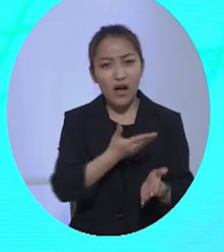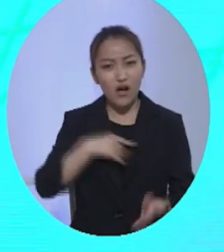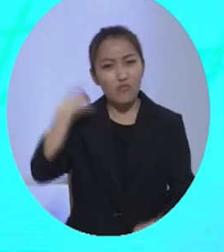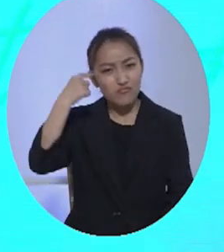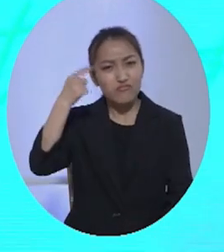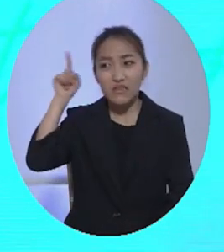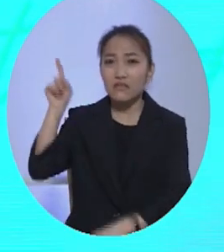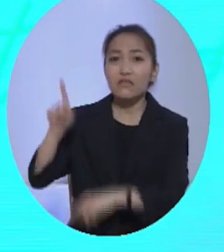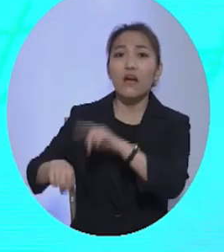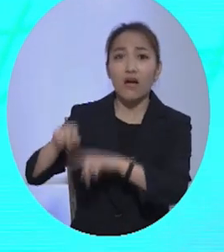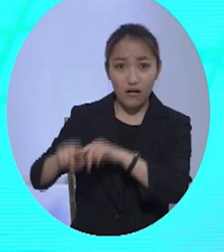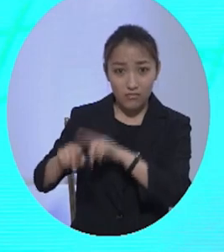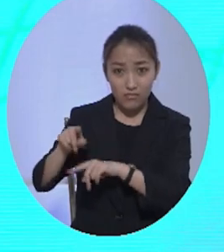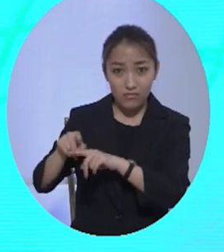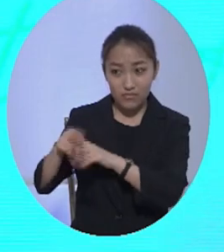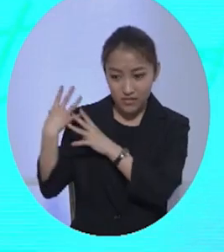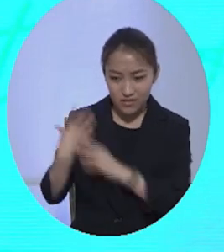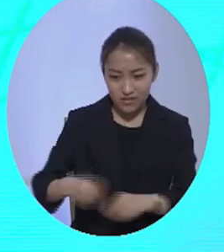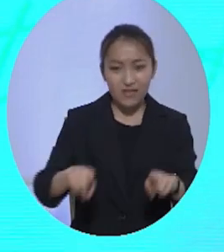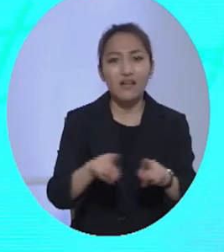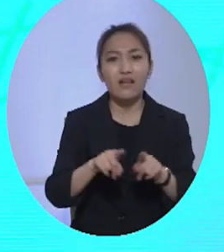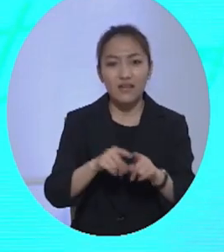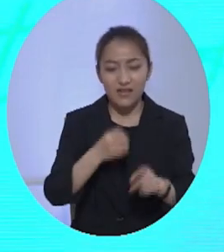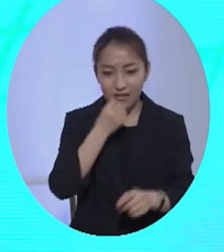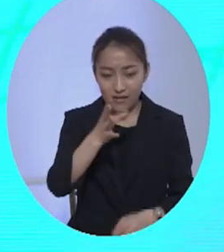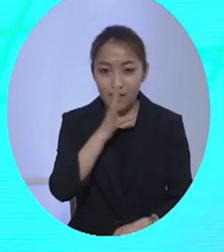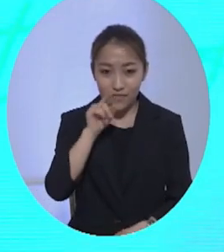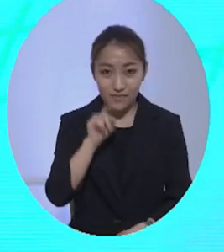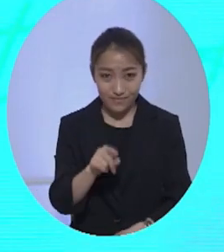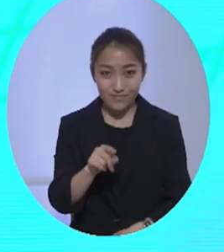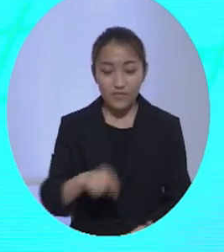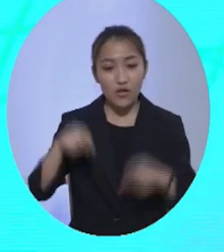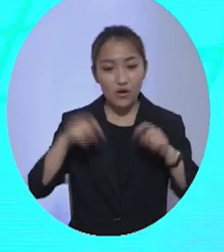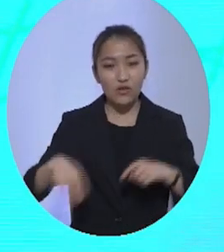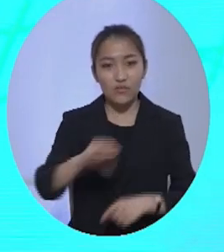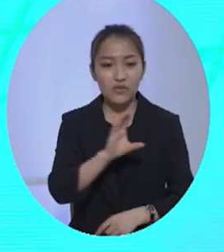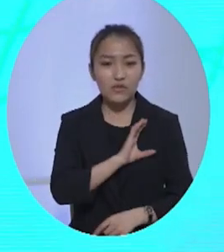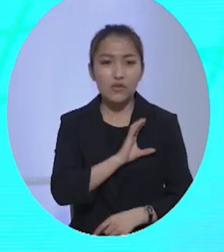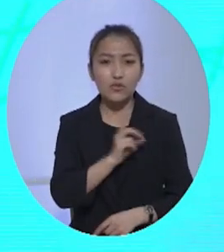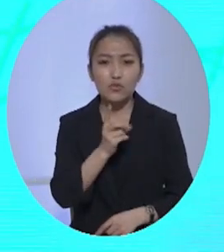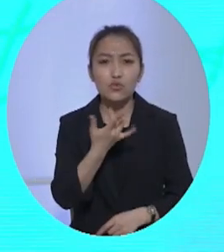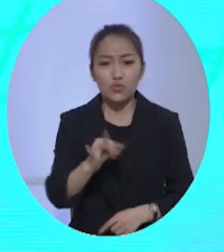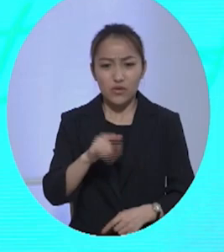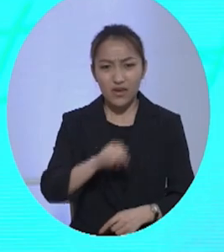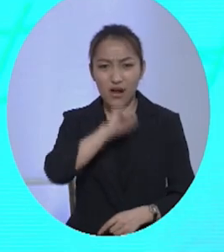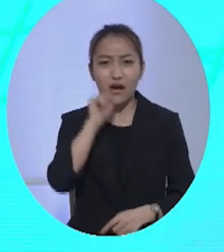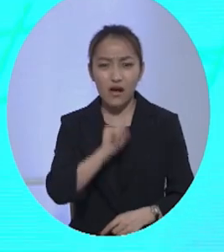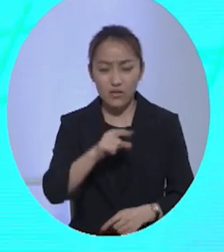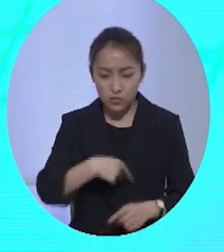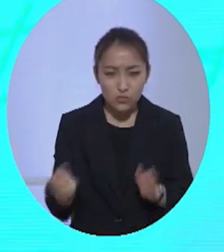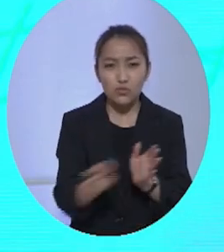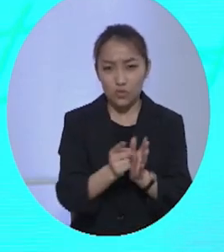бэ гэдэг энэ асуудлыг одоо хөндөж тавьж байна. Тэгээд өнөөдөр бол энэ сэтгэл зүйн асуудал бол хамгийн чухал